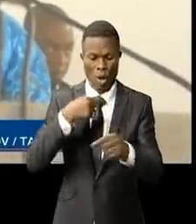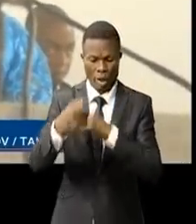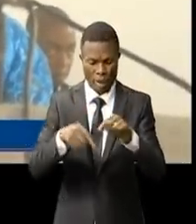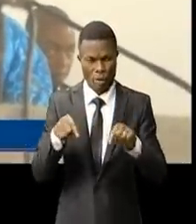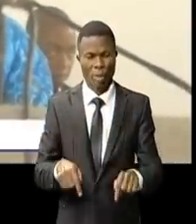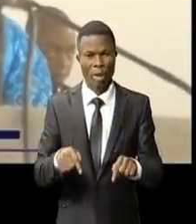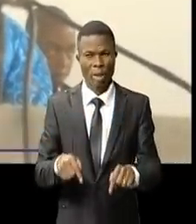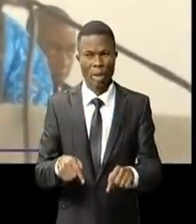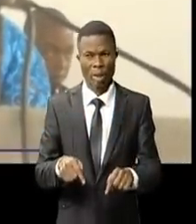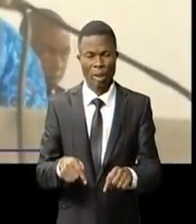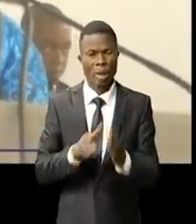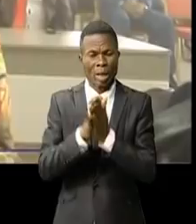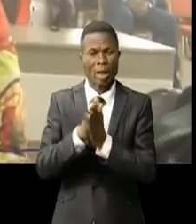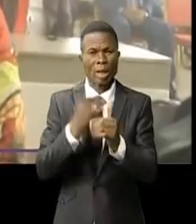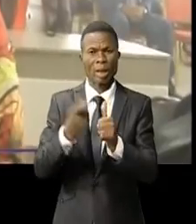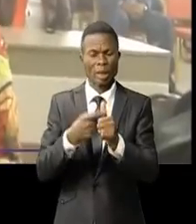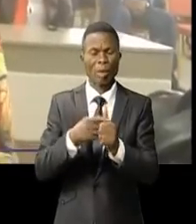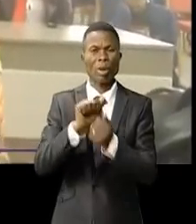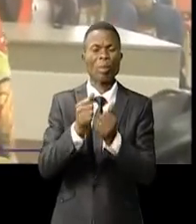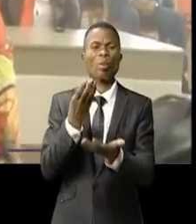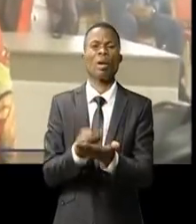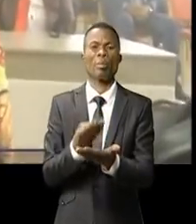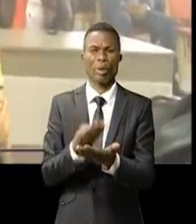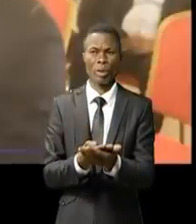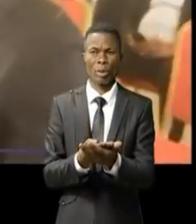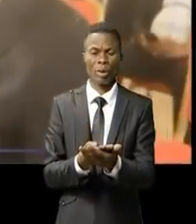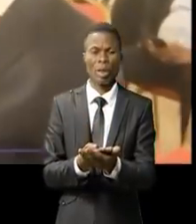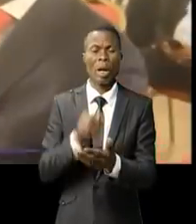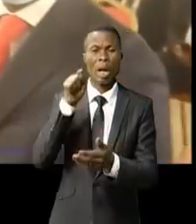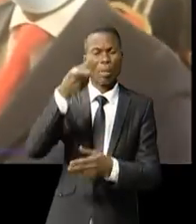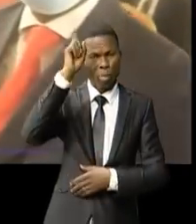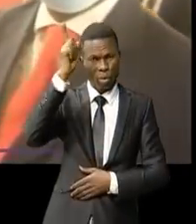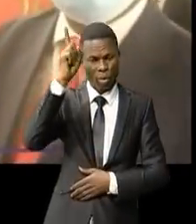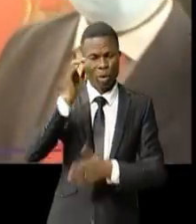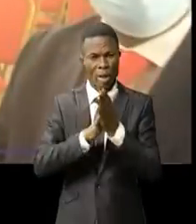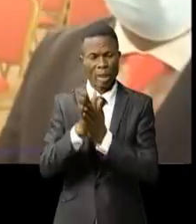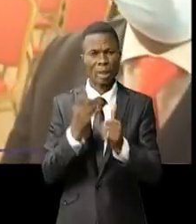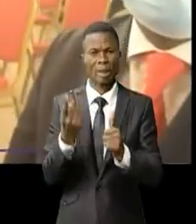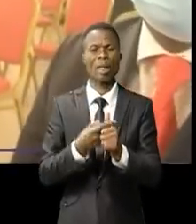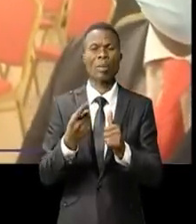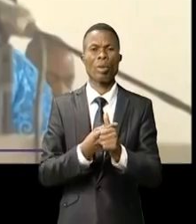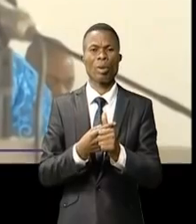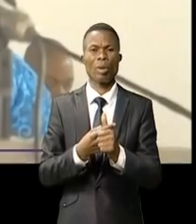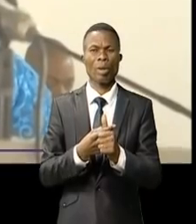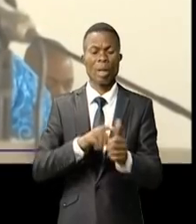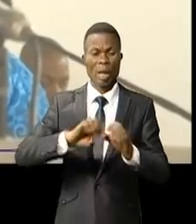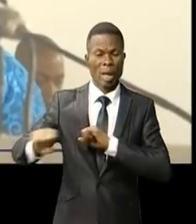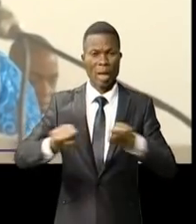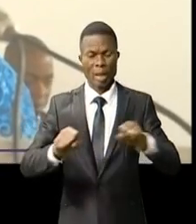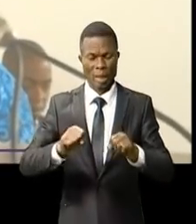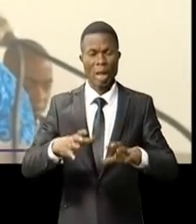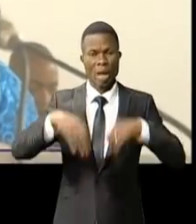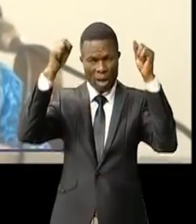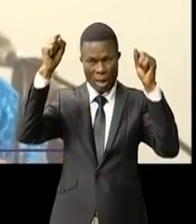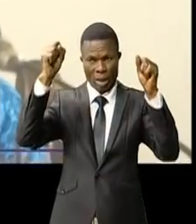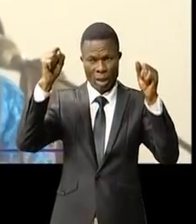l'instant est essentiellement budgétaire. Notre priorité portera notamment sur l'examen et l'adoption de